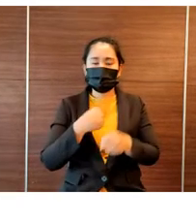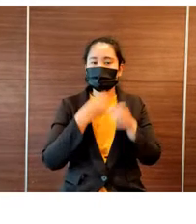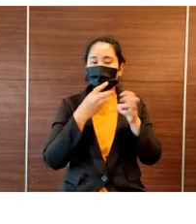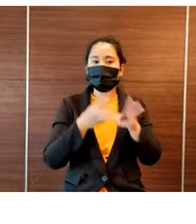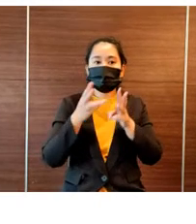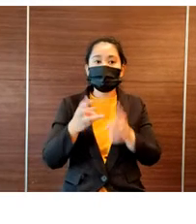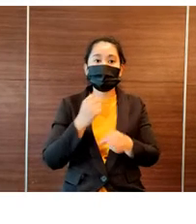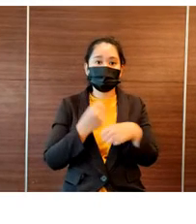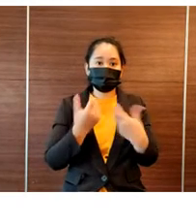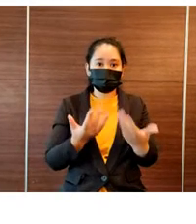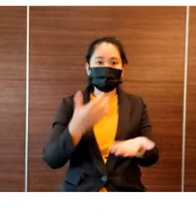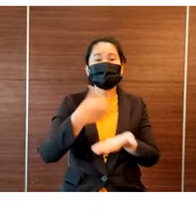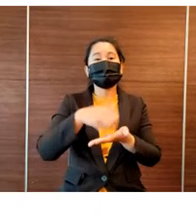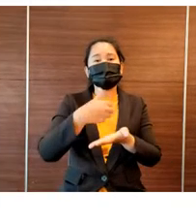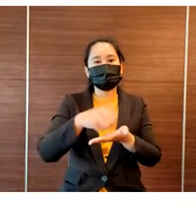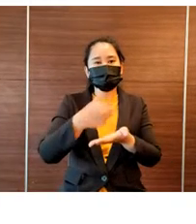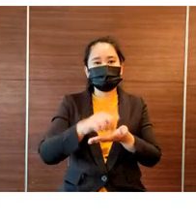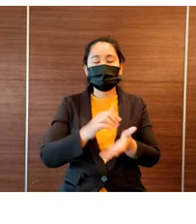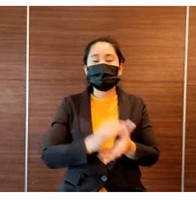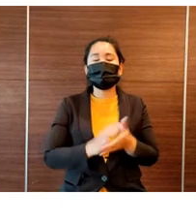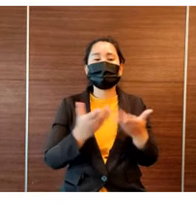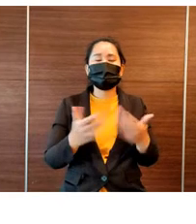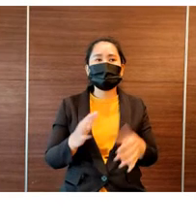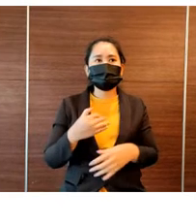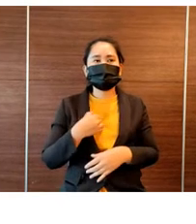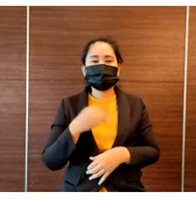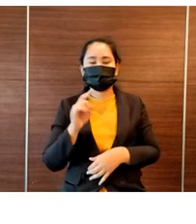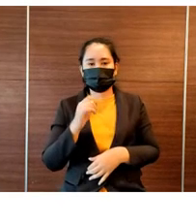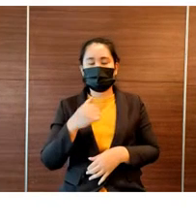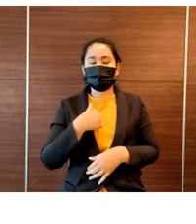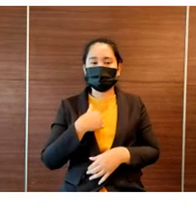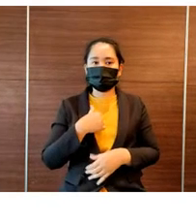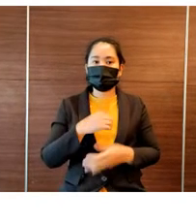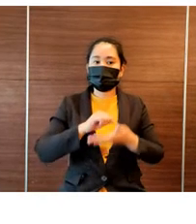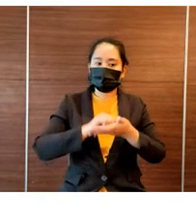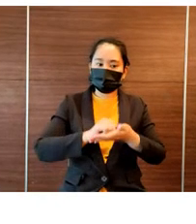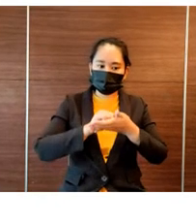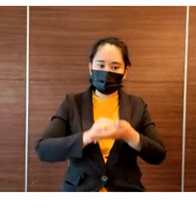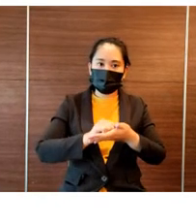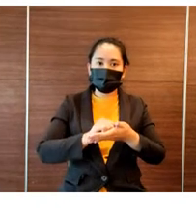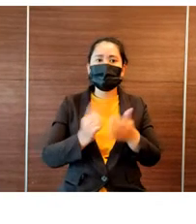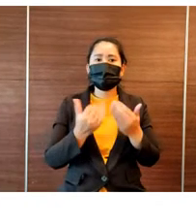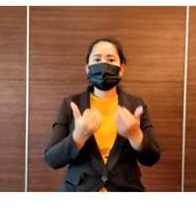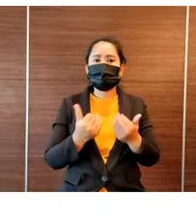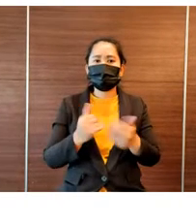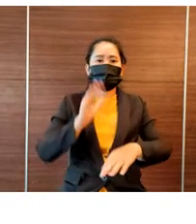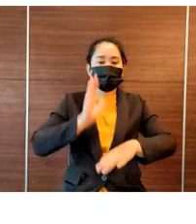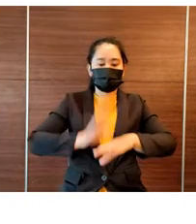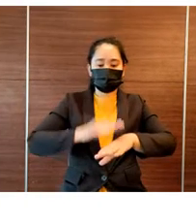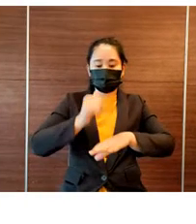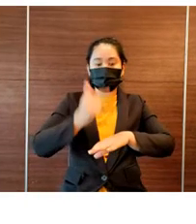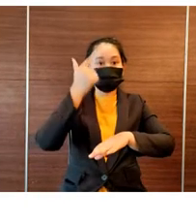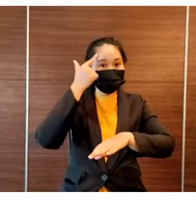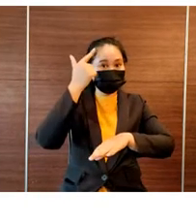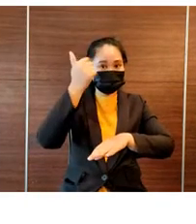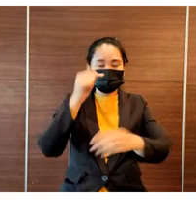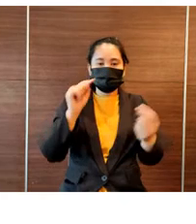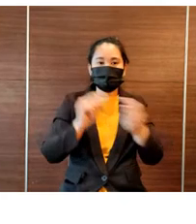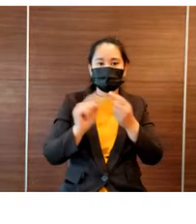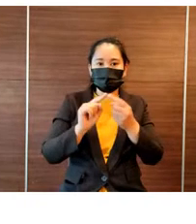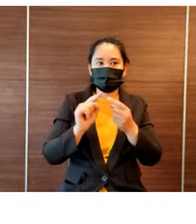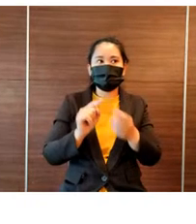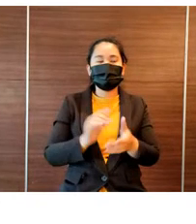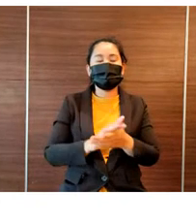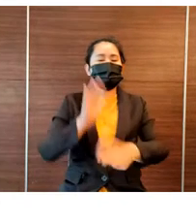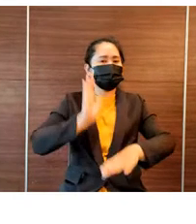นะคะแต่ว่าไม่ใช่เข้ามาตามที่เราให้บริการไม่ว่าจะถึงแม้ตอนนี้เราจะเชี่ยวชาญเป็นแบบ KPLHS แล้